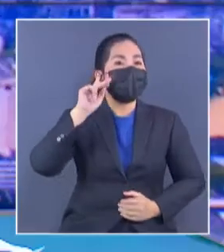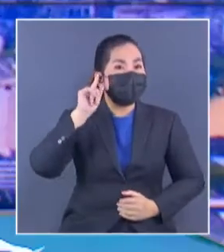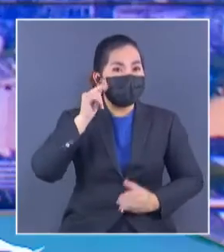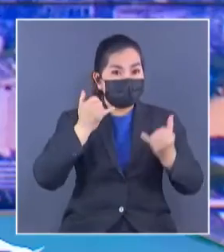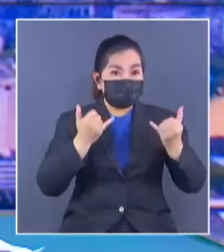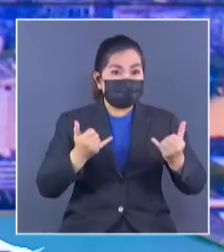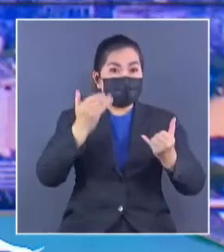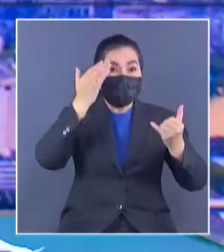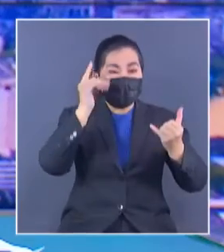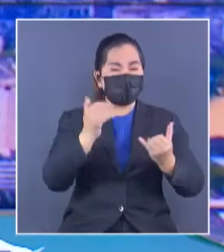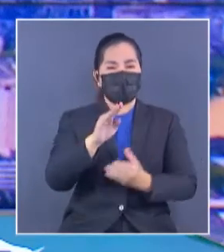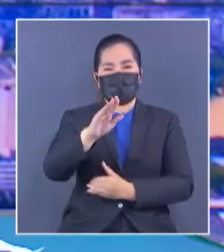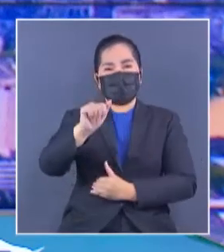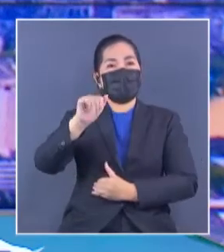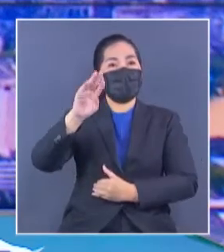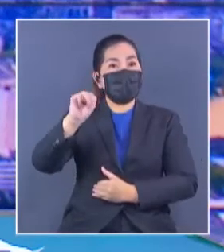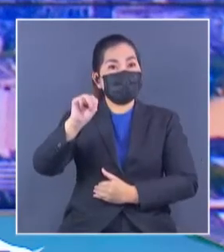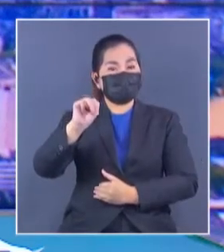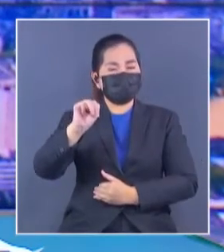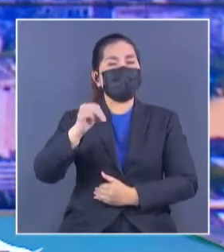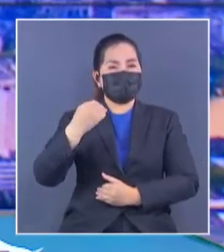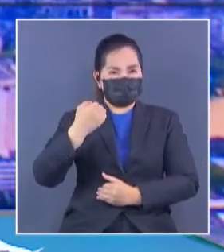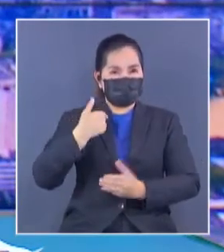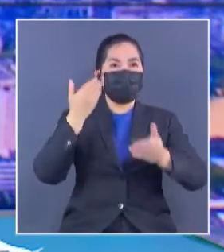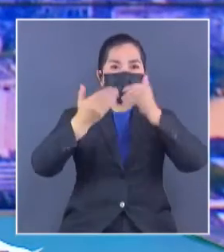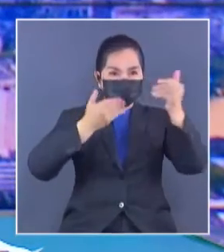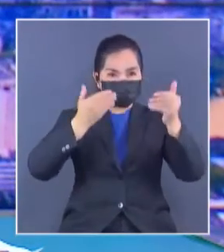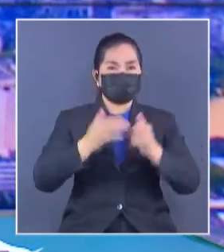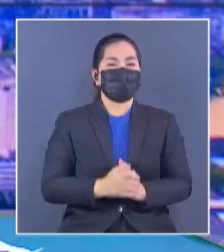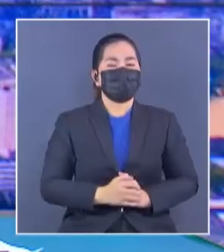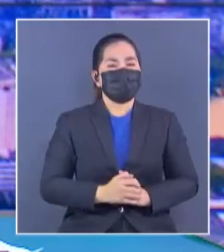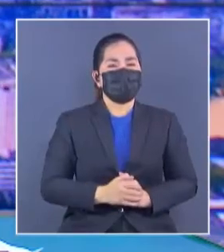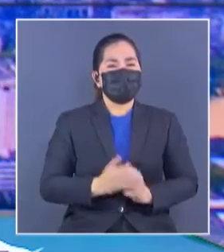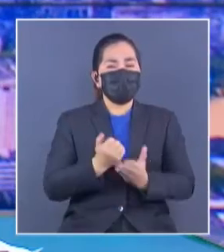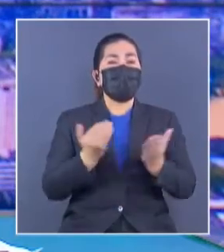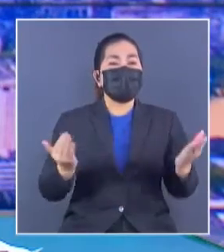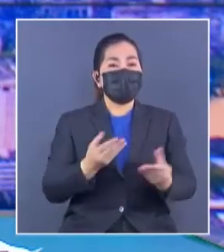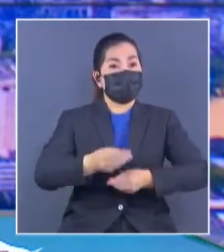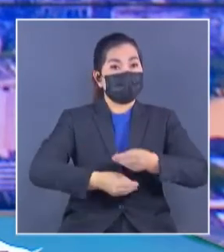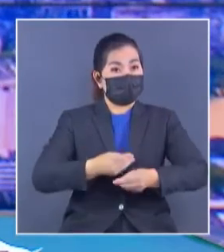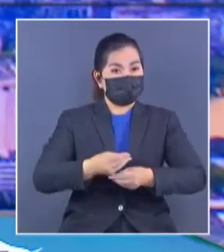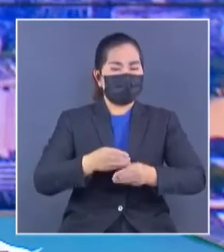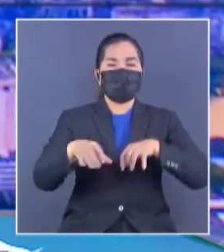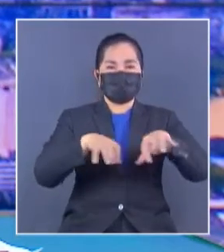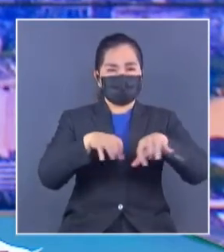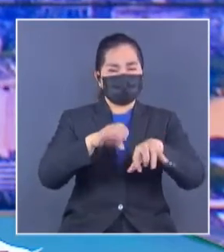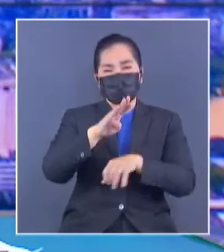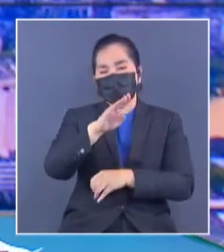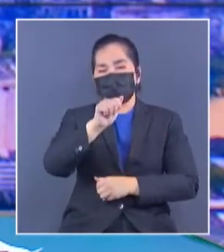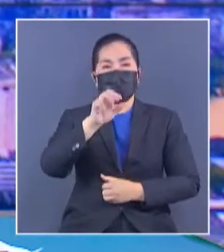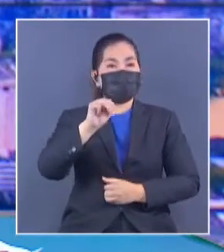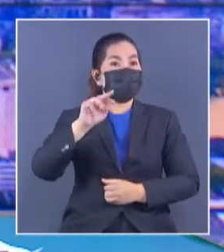นี้ครับเพราะว่าล่าสุดทางแบมเนี่ยก็มีแคมเปญล่าสุดออกมาผู้ชมครับแบมกระตุ้นยอดขายครับจัดแคมเปญแบม